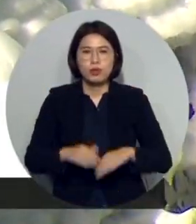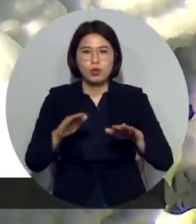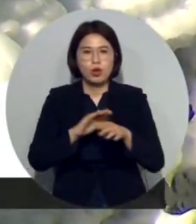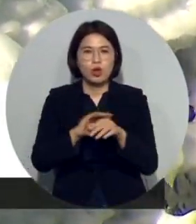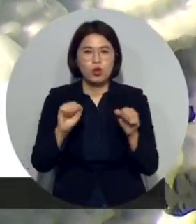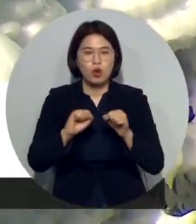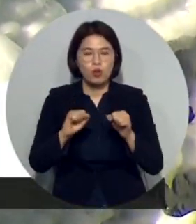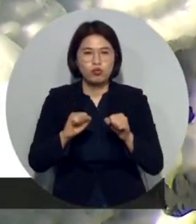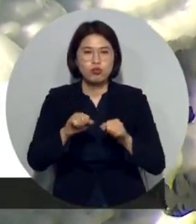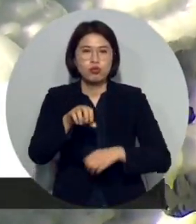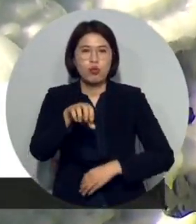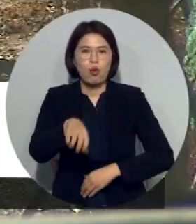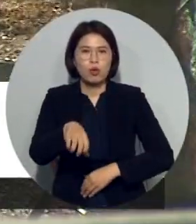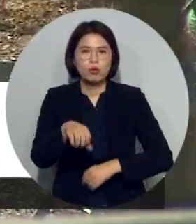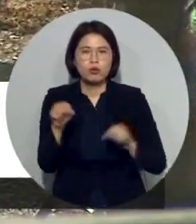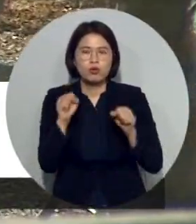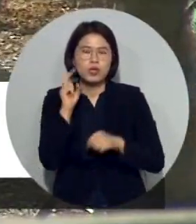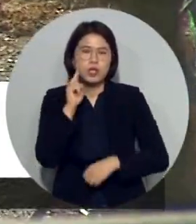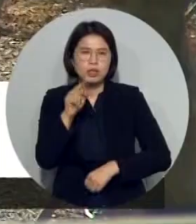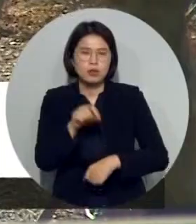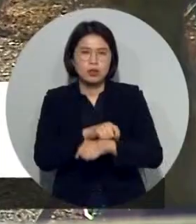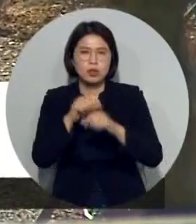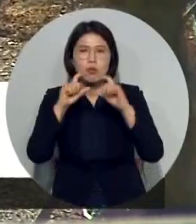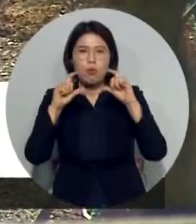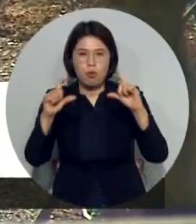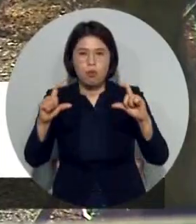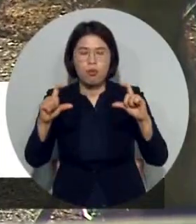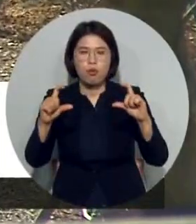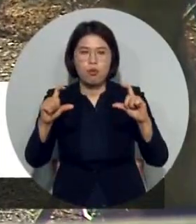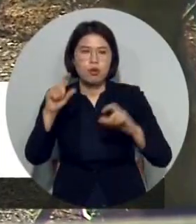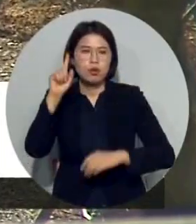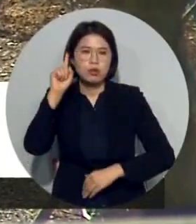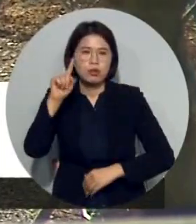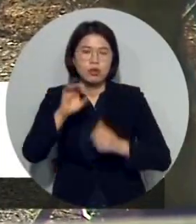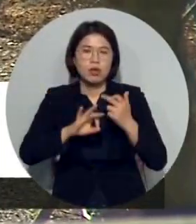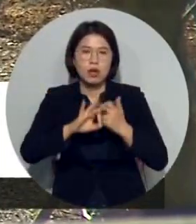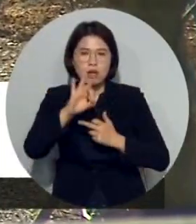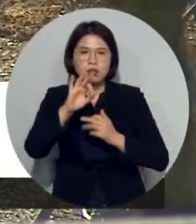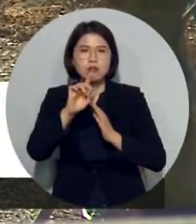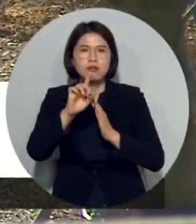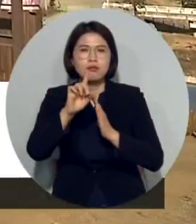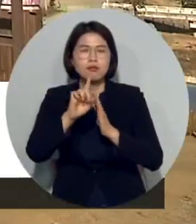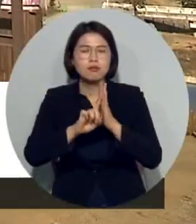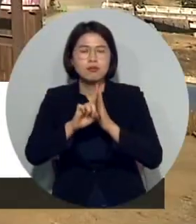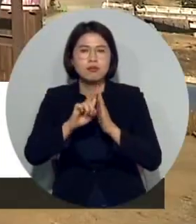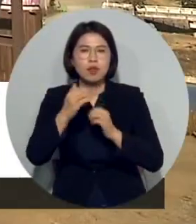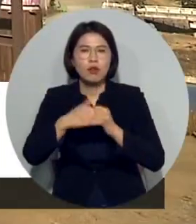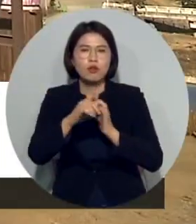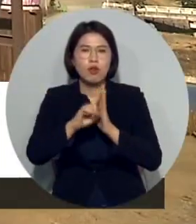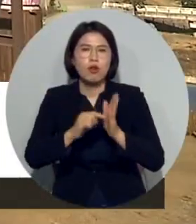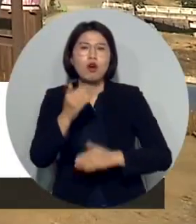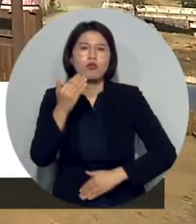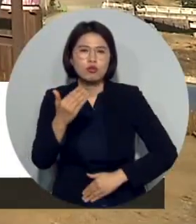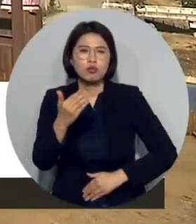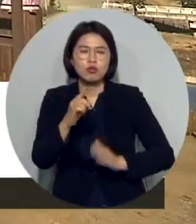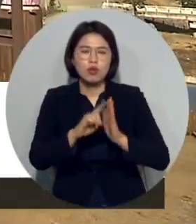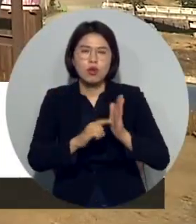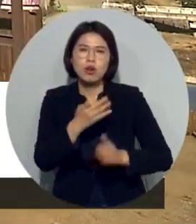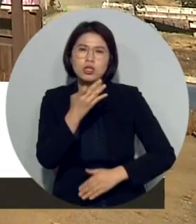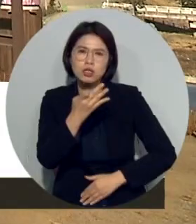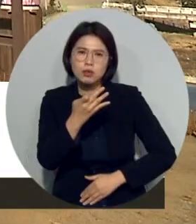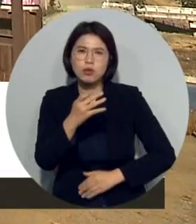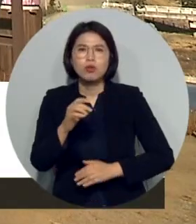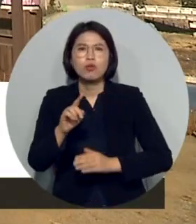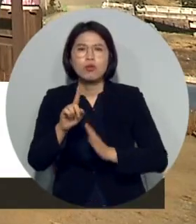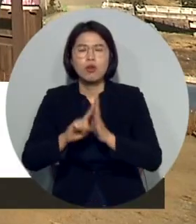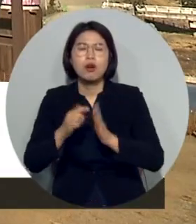경북 내륙에는 한파특보가 내릴 가능성이 있습니다. 내일은 아침 최저 기온이 대구 영하 9도 등 영하 14도에서